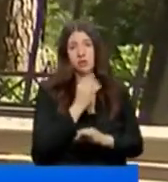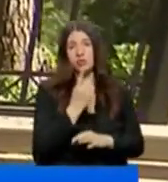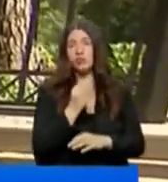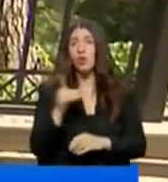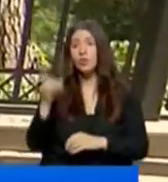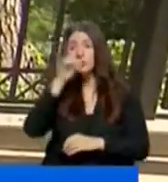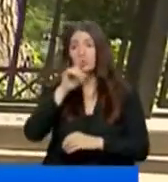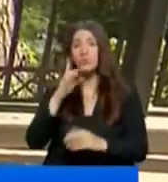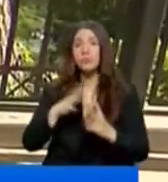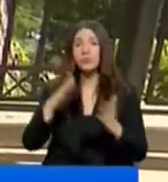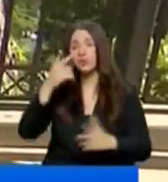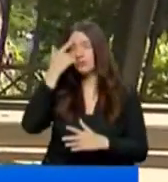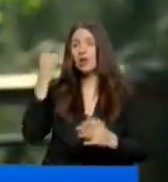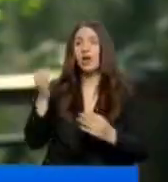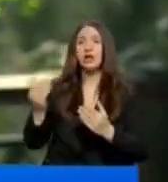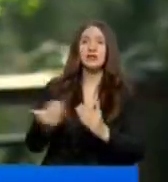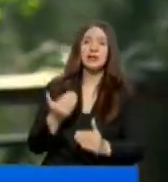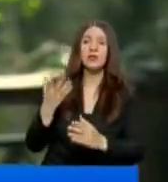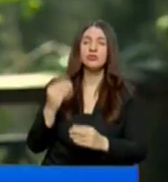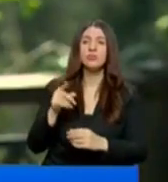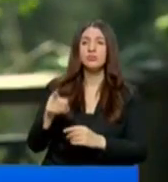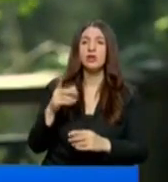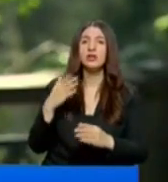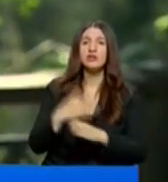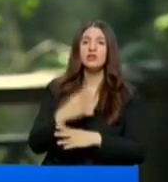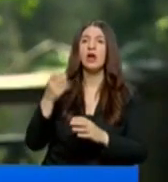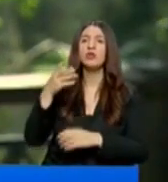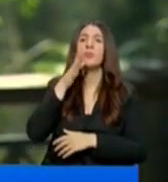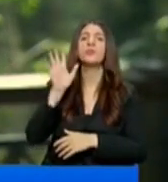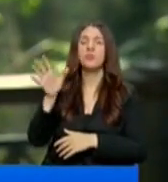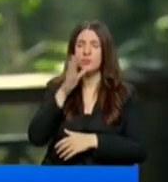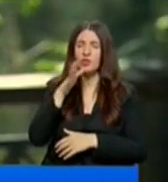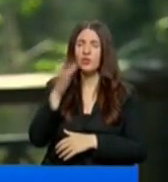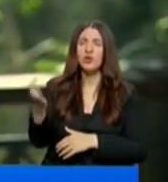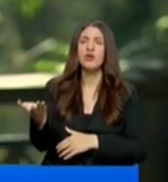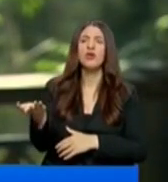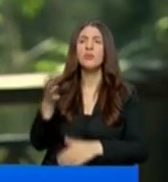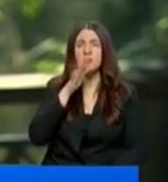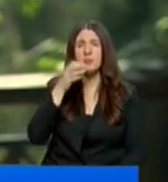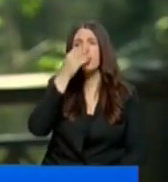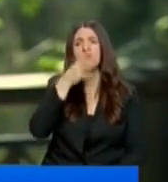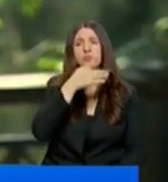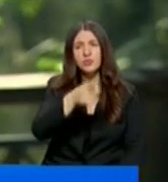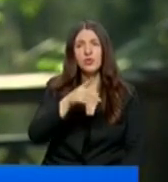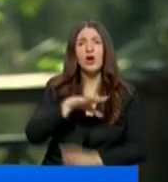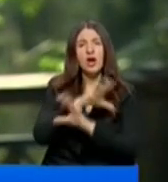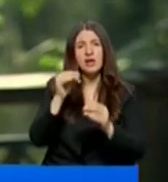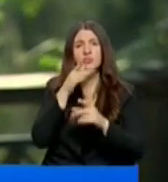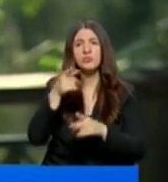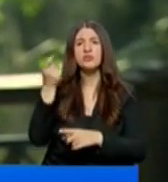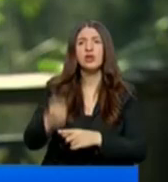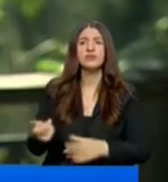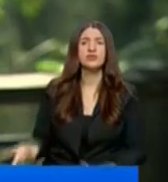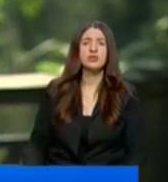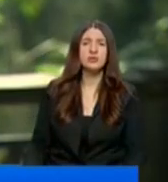O nedenle büyük bir ihtimalle erken seçim olacak. Yani bu gerçeği Erdoğan bilmiyor mu? Erdoğan da biliyor. Bahçeli de biliyor. Herkes biliyor bu gerçeği